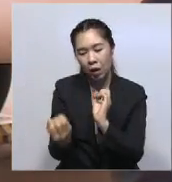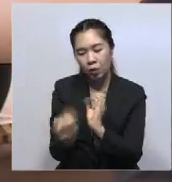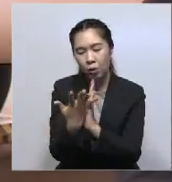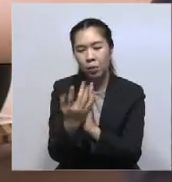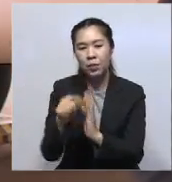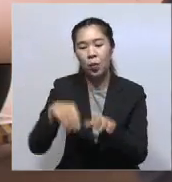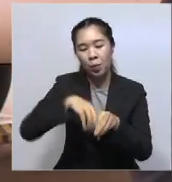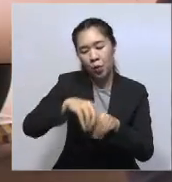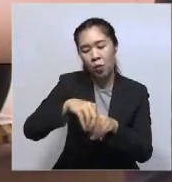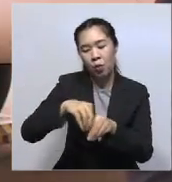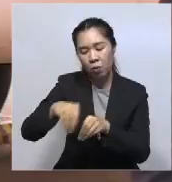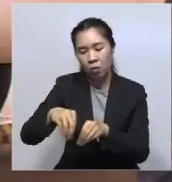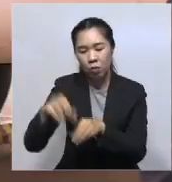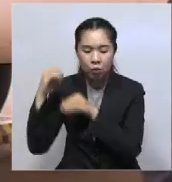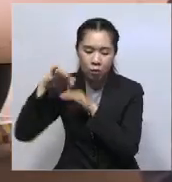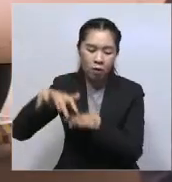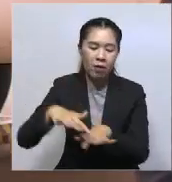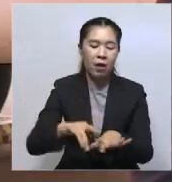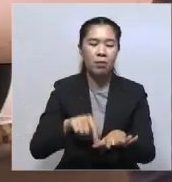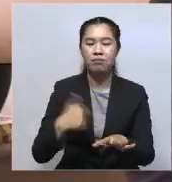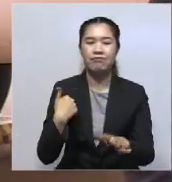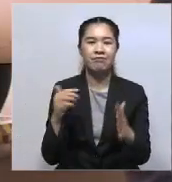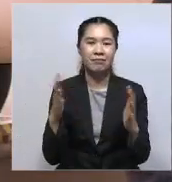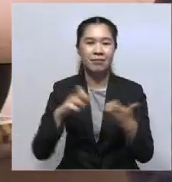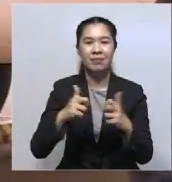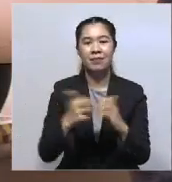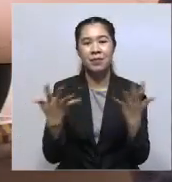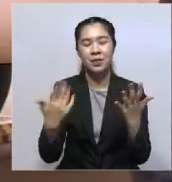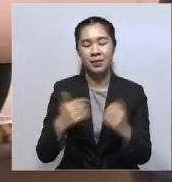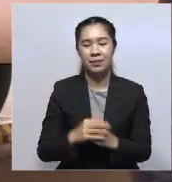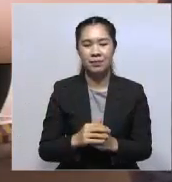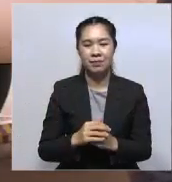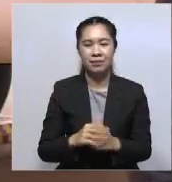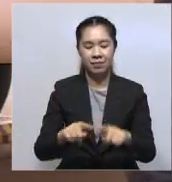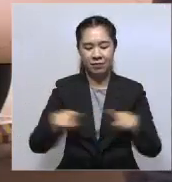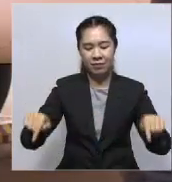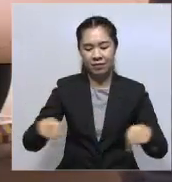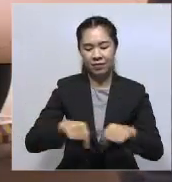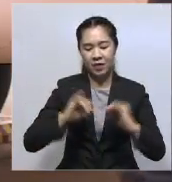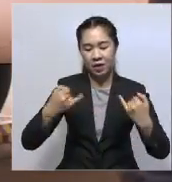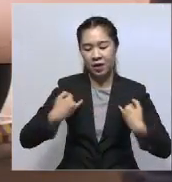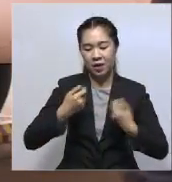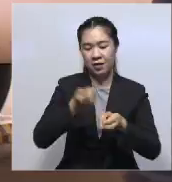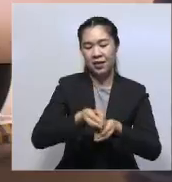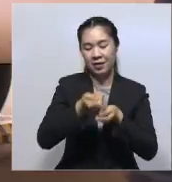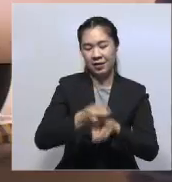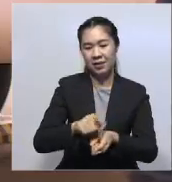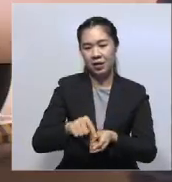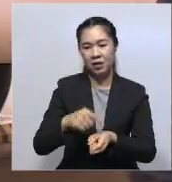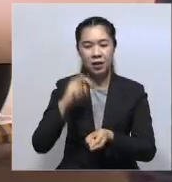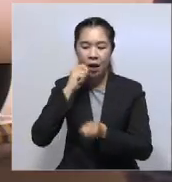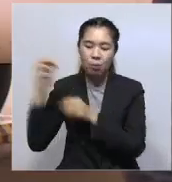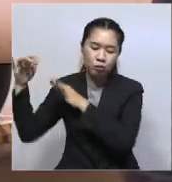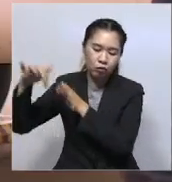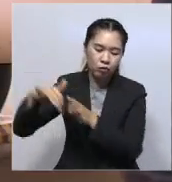ากการเพาะปลูกพืชก็จะแทบไม่มีแล้วแล้วก็สามารถที่จะเปิดพื้นที่ของตัวเองที่เคยเป็นพื้นที่เกษตรเป็นพื้นที่รับน้